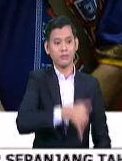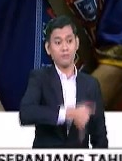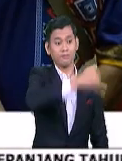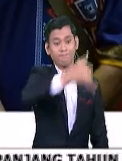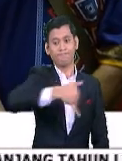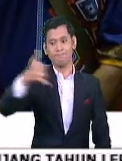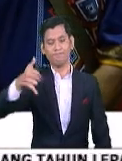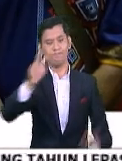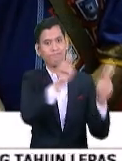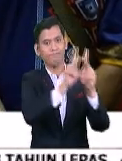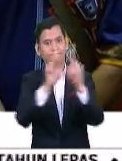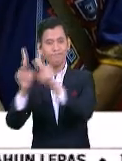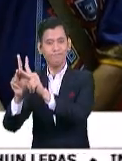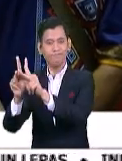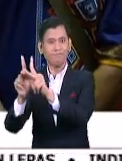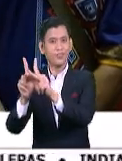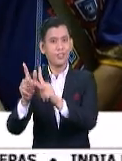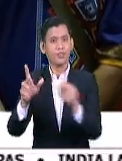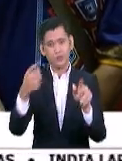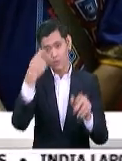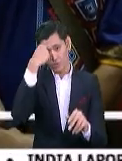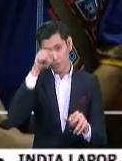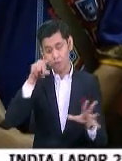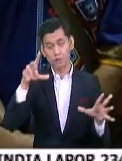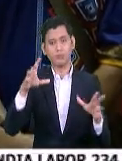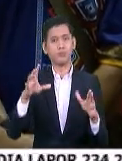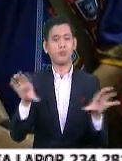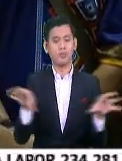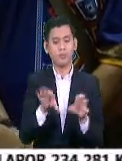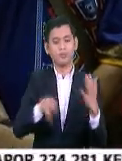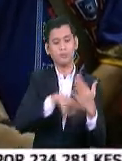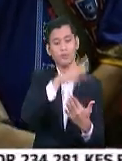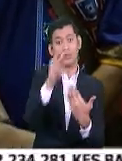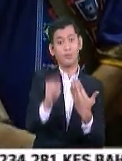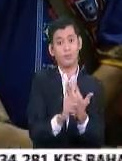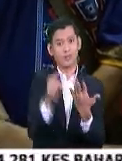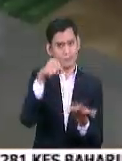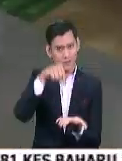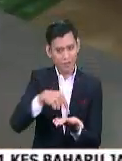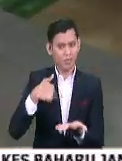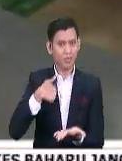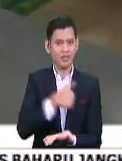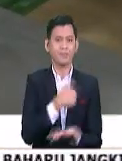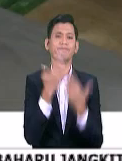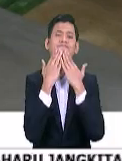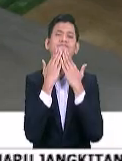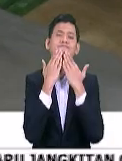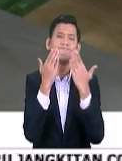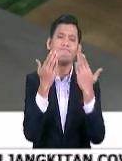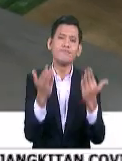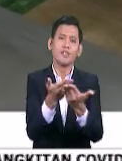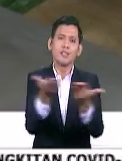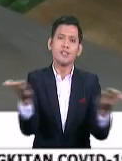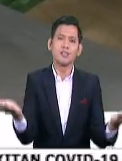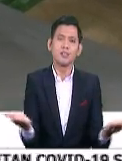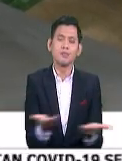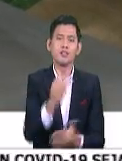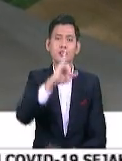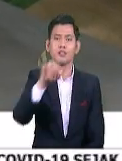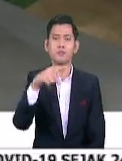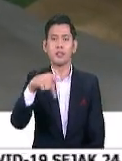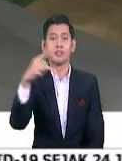kampung di Pelni untuk dapat program CSR inilah dan kita menangkap kali Coba terima kasih kepada semua